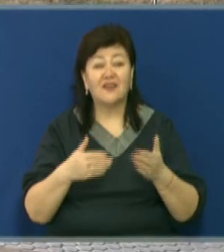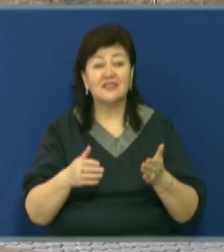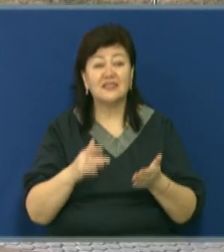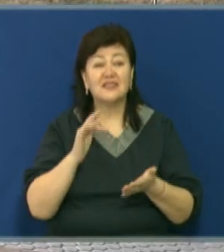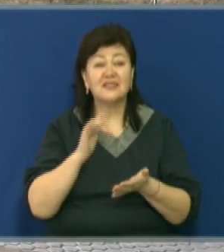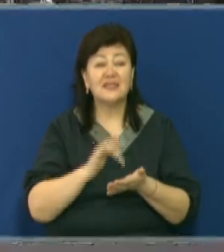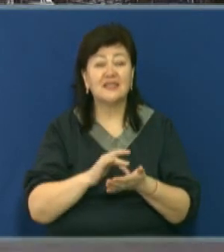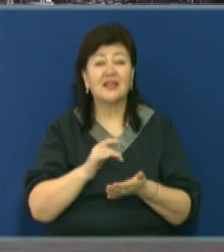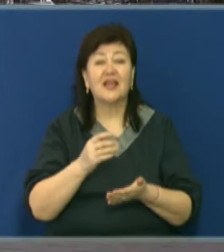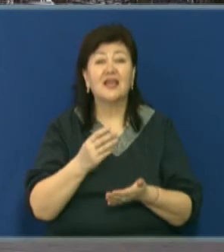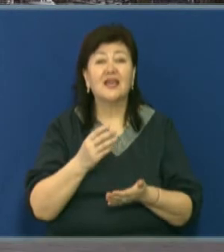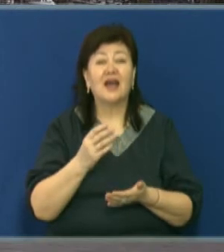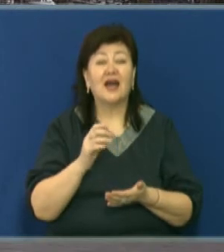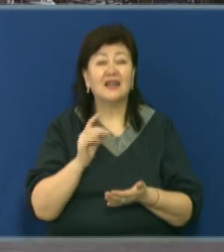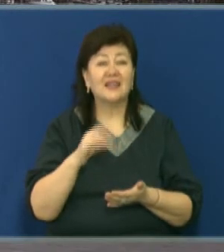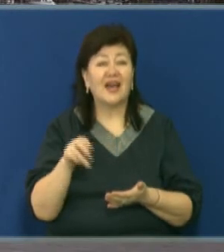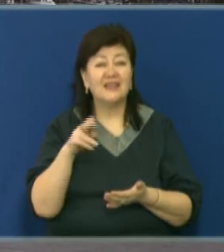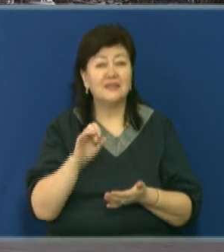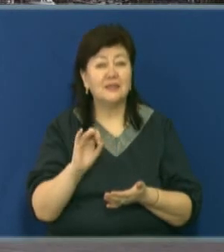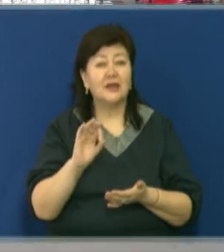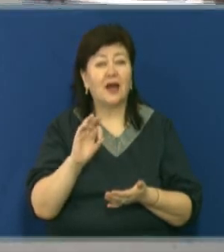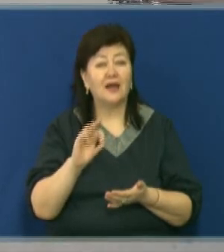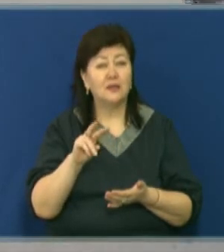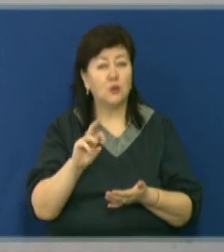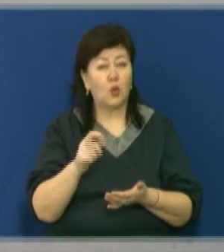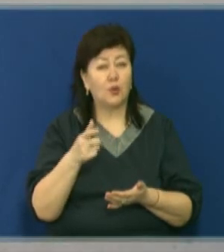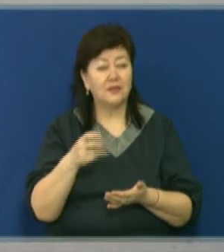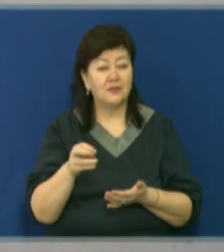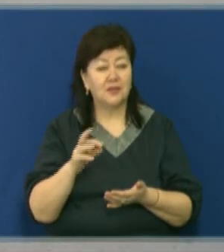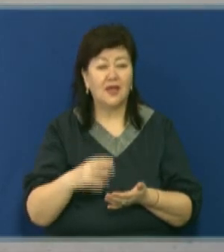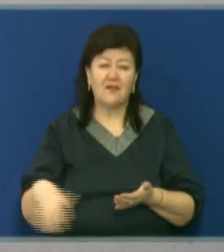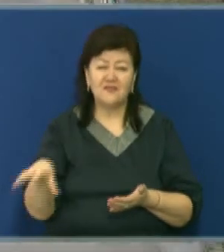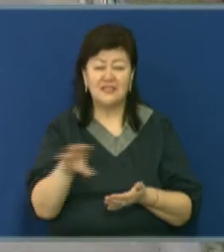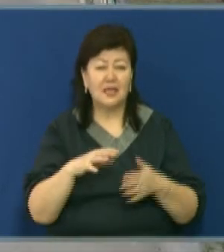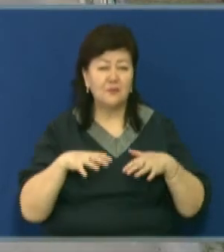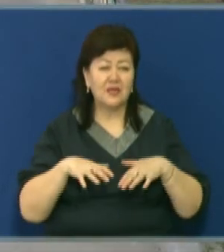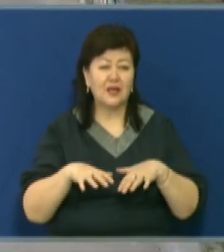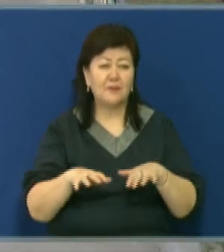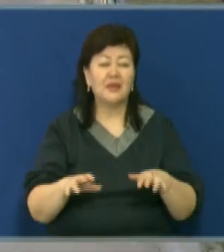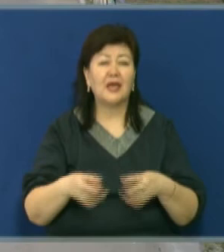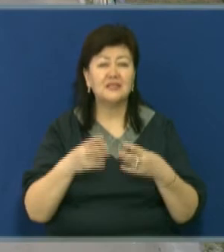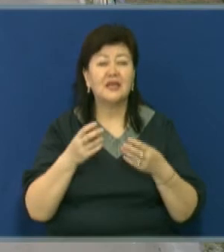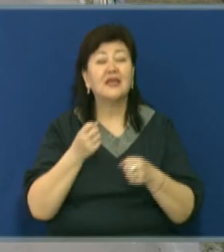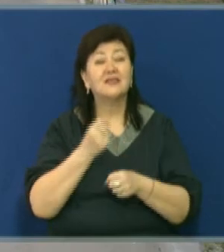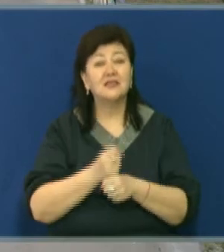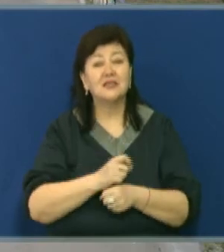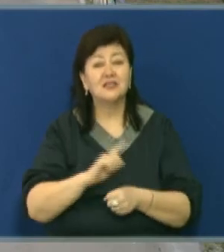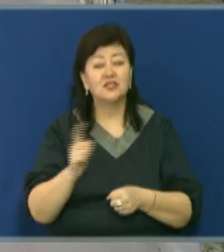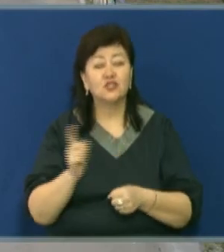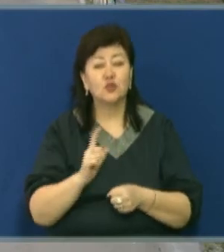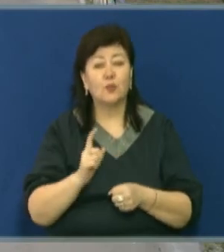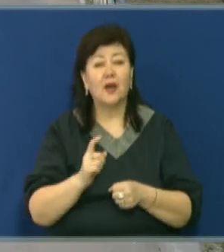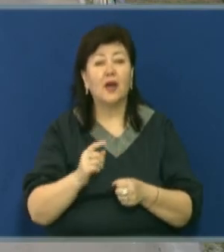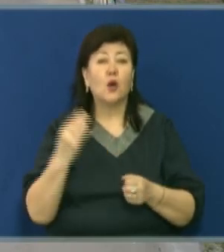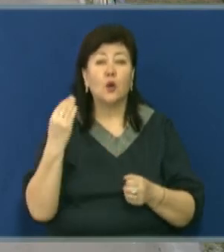қаласында гематологиялық орталықтың құрылысы қолға алынды. Осы бағыттағы шаралардың барлығы тұрғындардың денсаулығын қамтамасыз етіп,